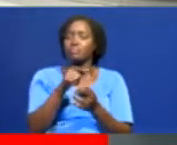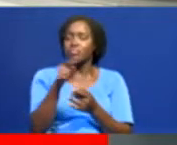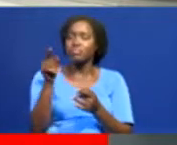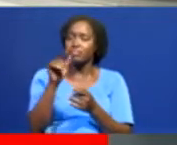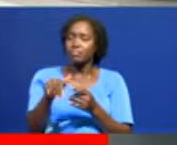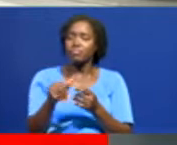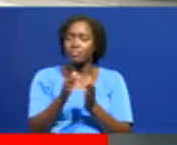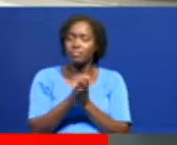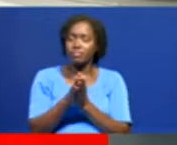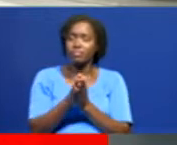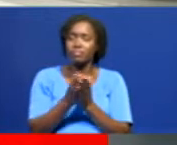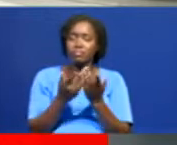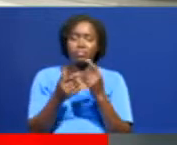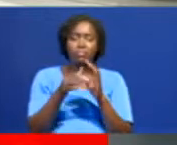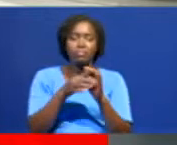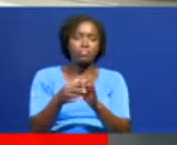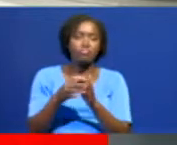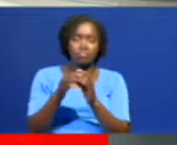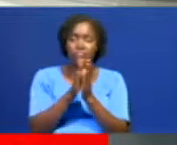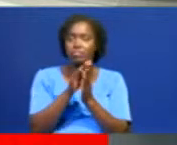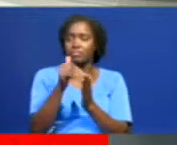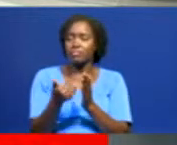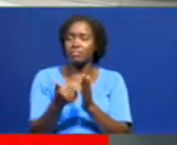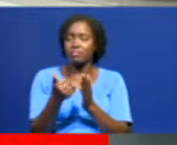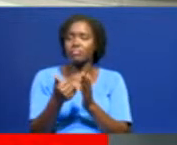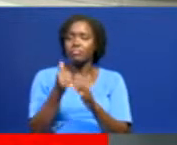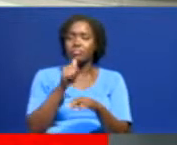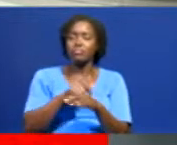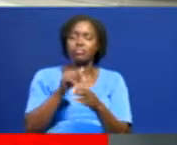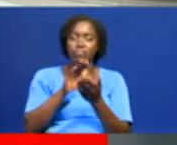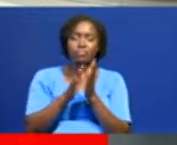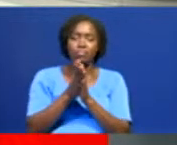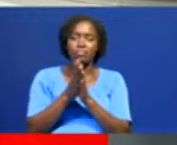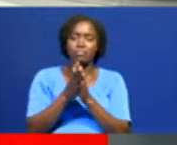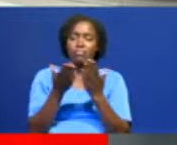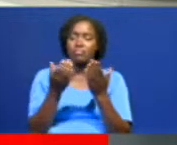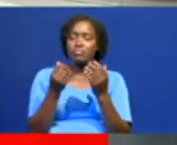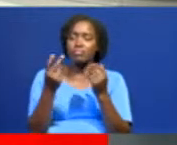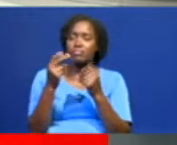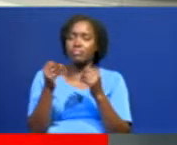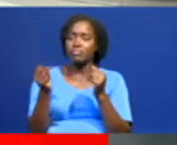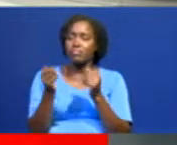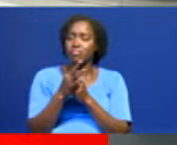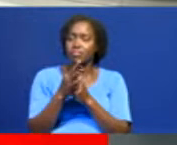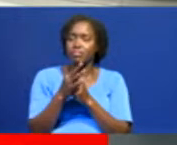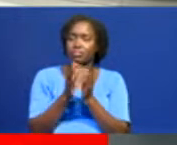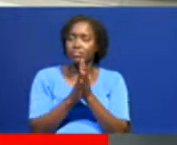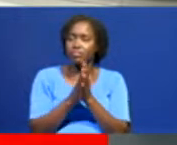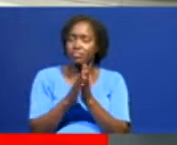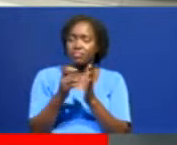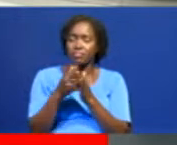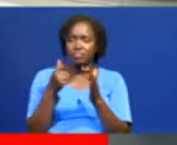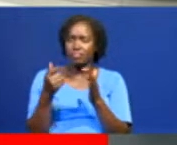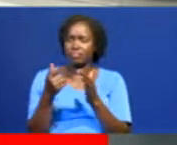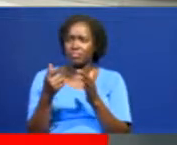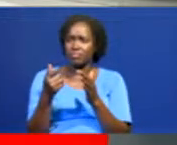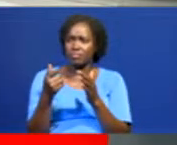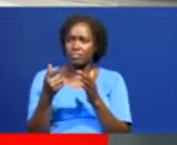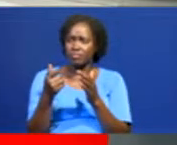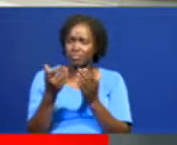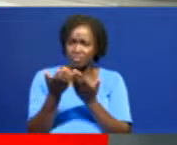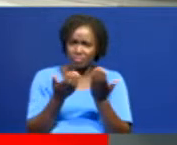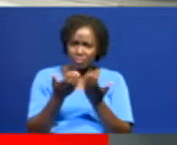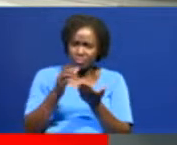waweze kuja haraka haraka kushikana na wengine. Serikali ilipochukua mwaka 2013, kuanzia wapoti Asla